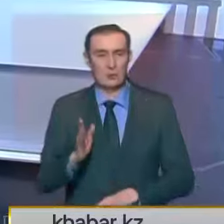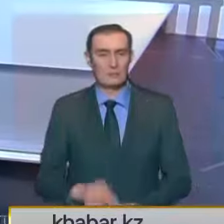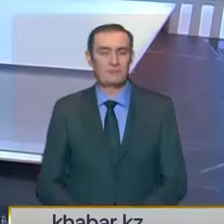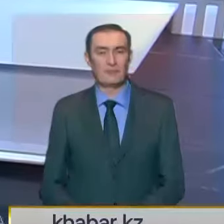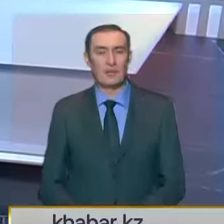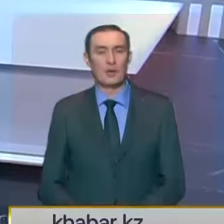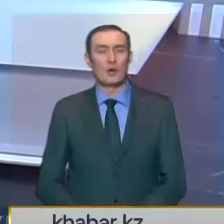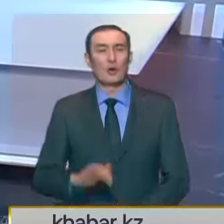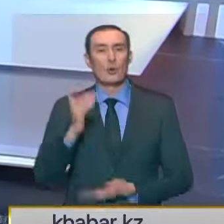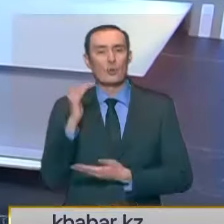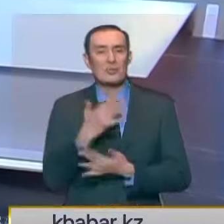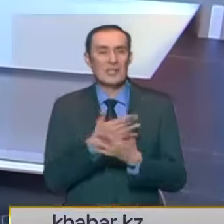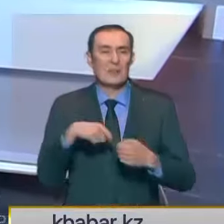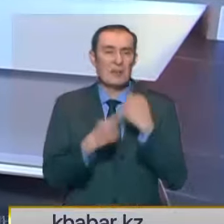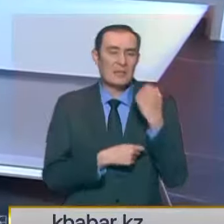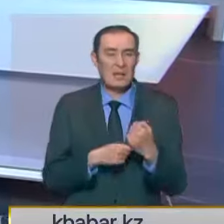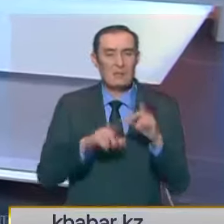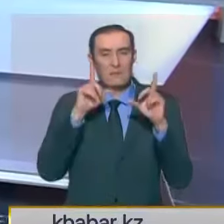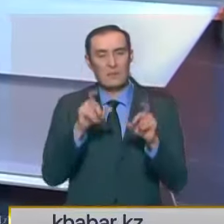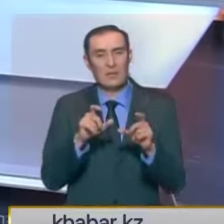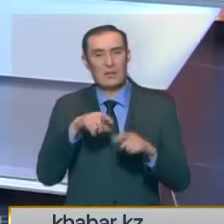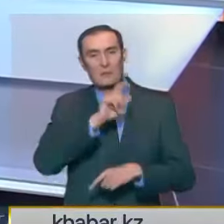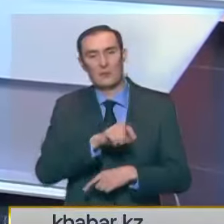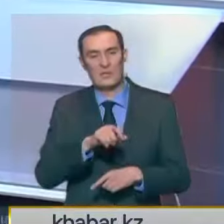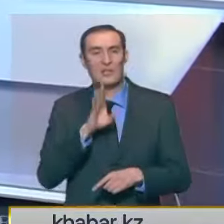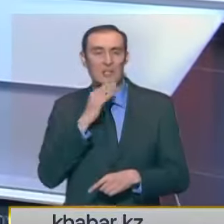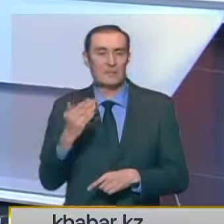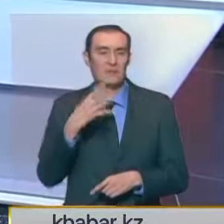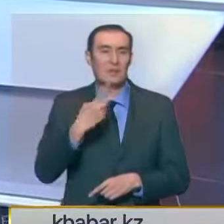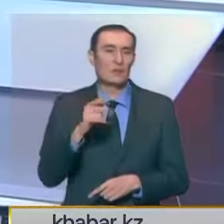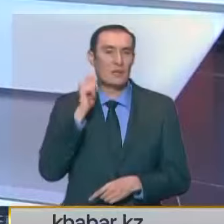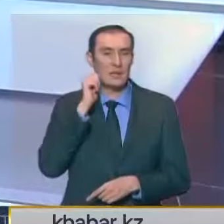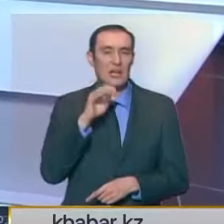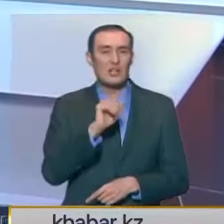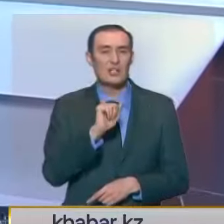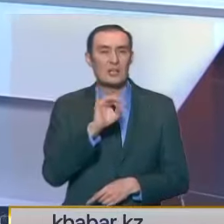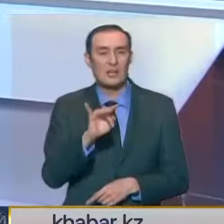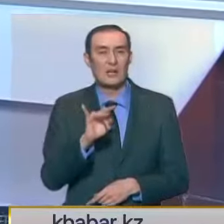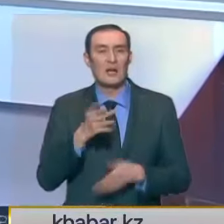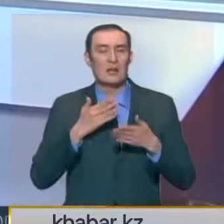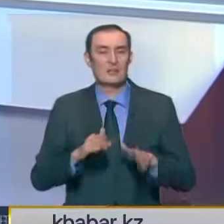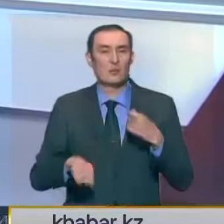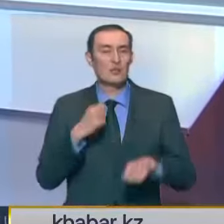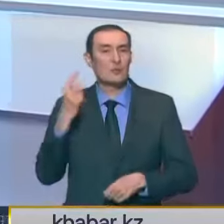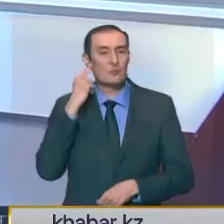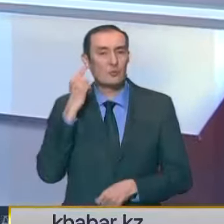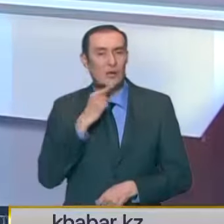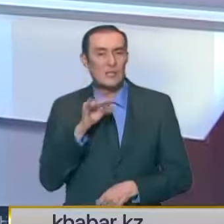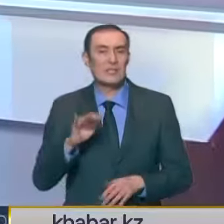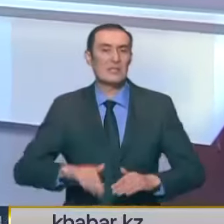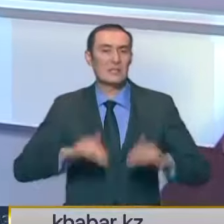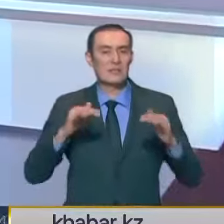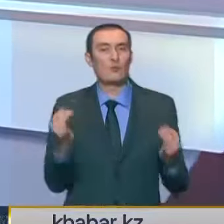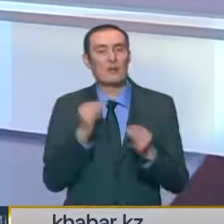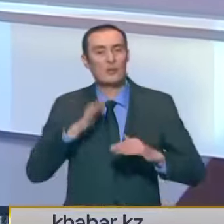куклы из разных материалов по фотографиям людей создаёт жительница Алмааты со двухлетняя Жанар усава родилась нарушением слуха и с детства